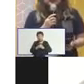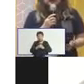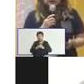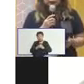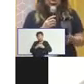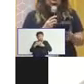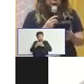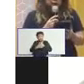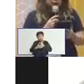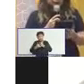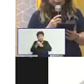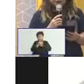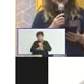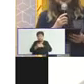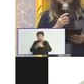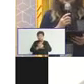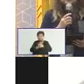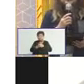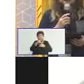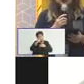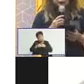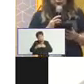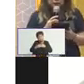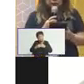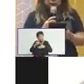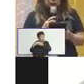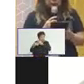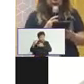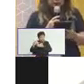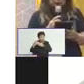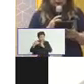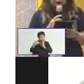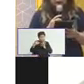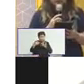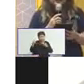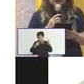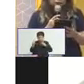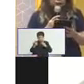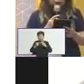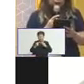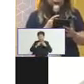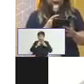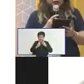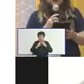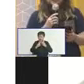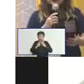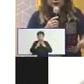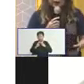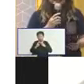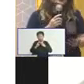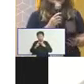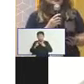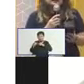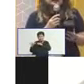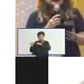บัติแล้วเป็น10ปีมาแล้วนะคะตั้งแต่สงครามโลกครั้งที่2ที่ เราได้ให้บุคคลที่หนีร้อนมาเพิ่งเย็